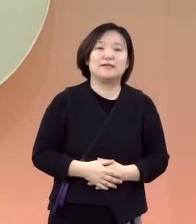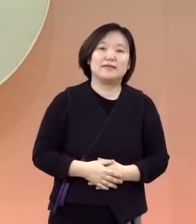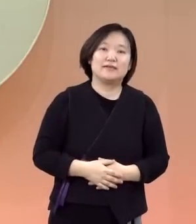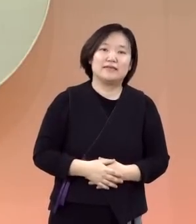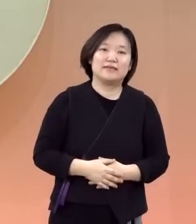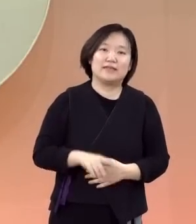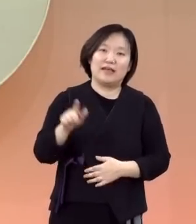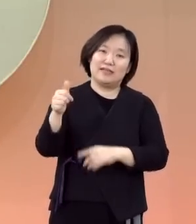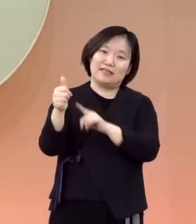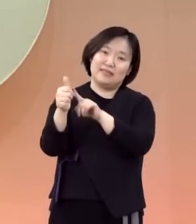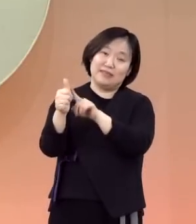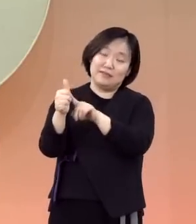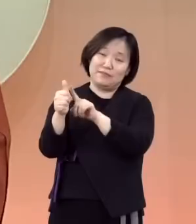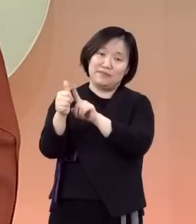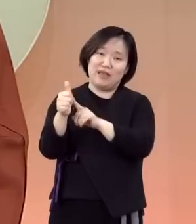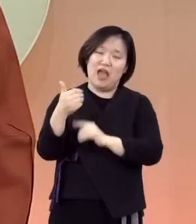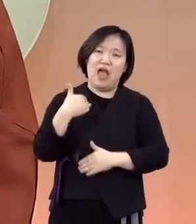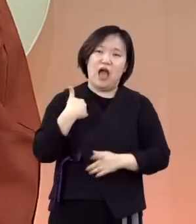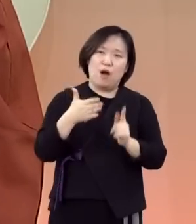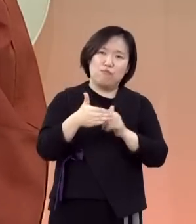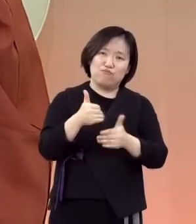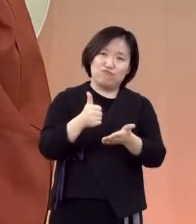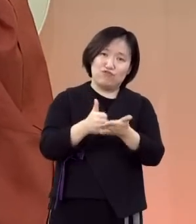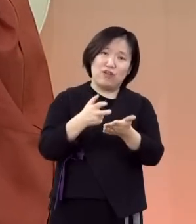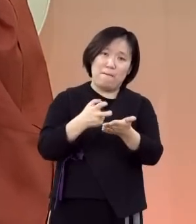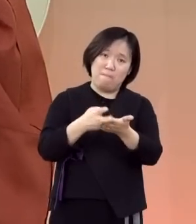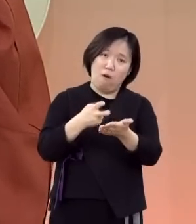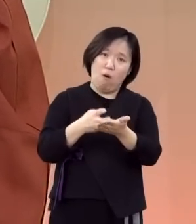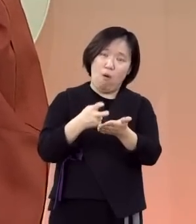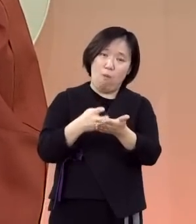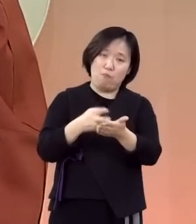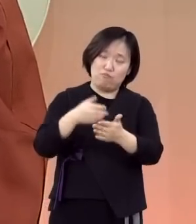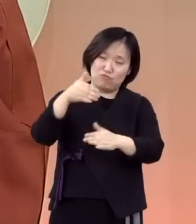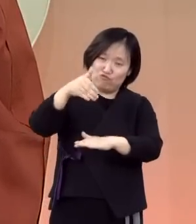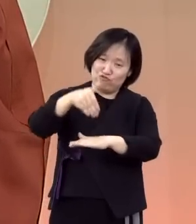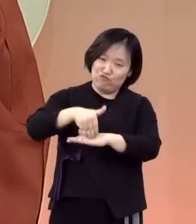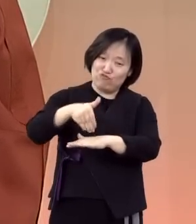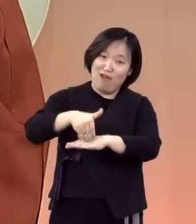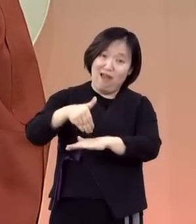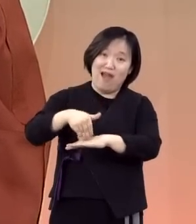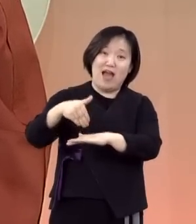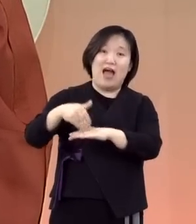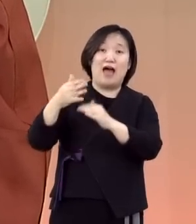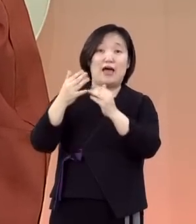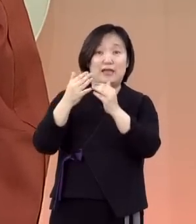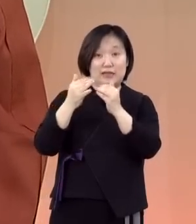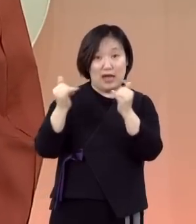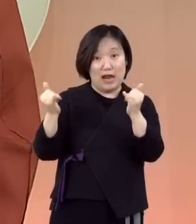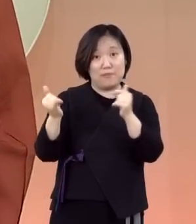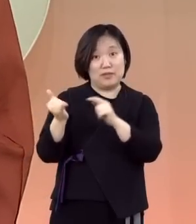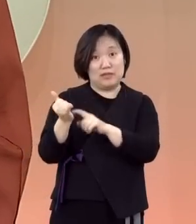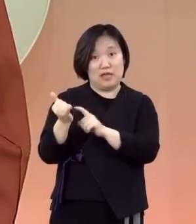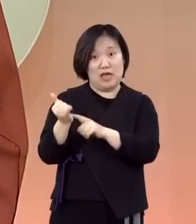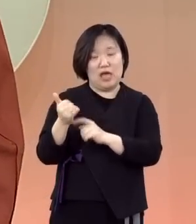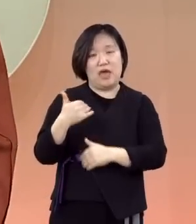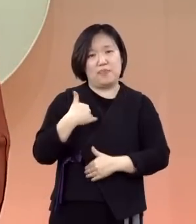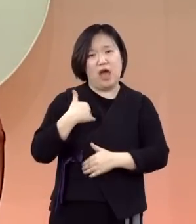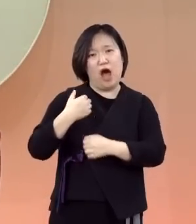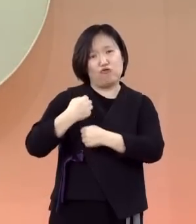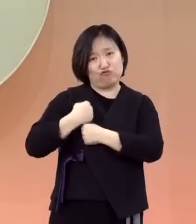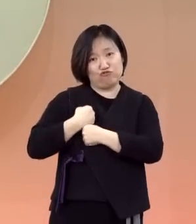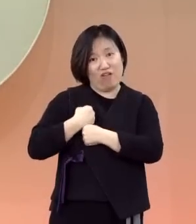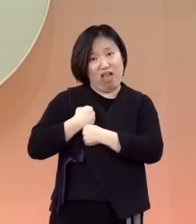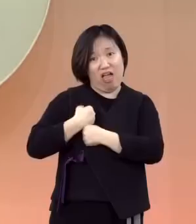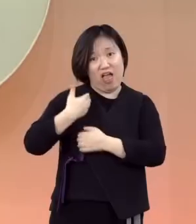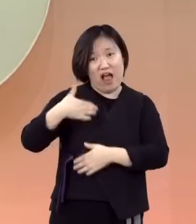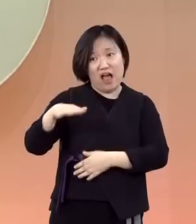승려는자신은 부처님의가르침을공부하는수행자인데 어찌군대에가서